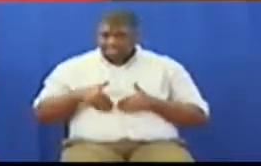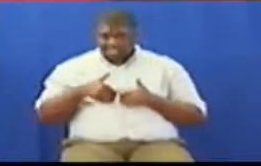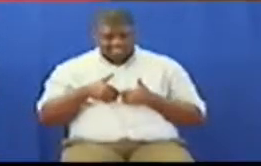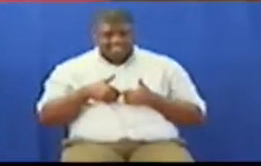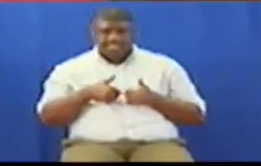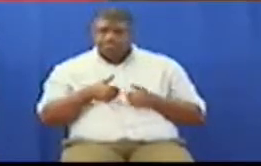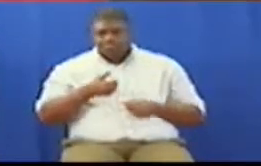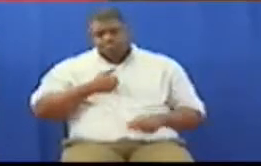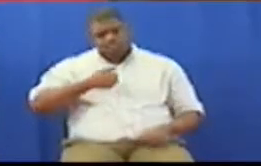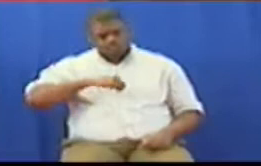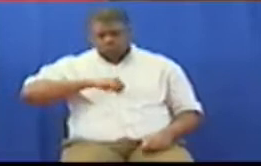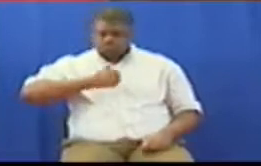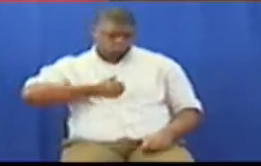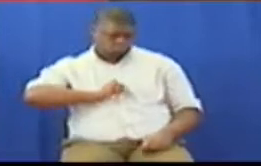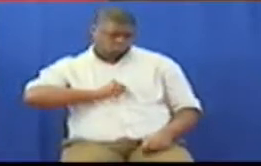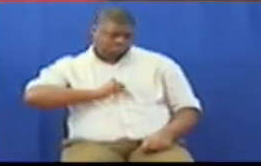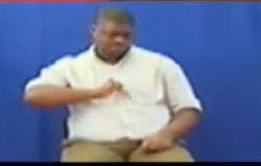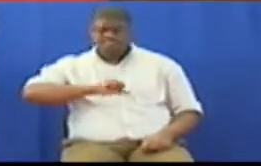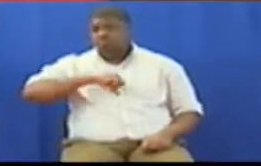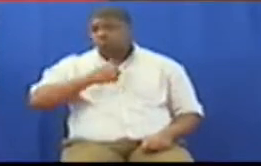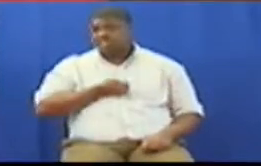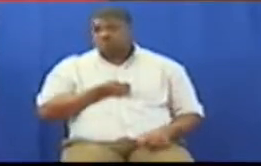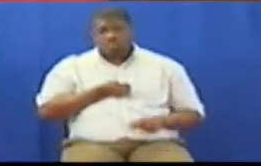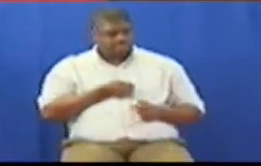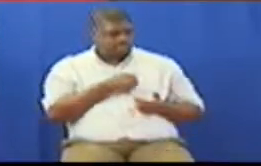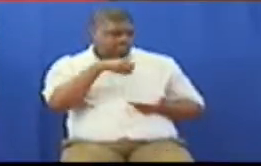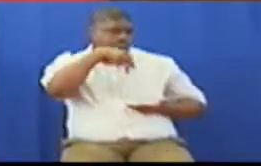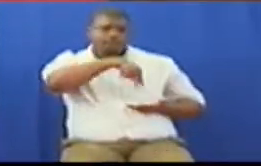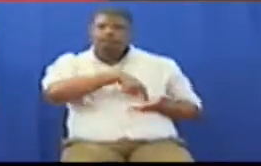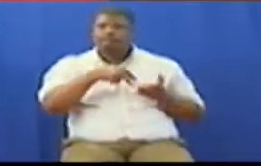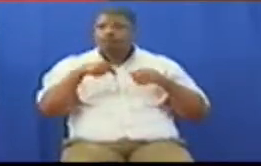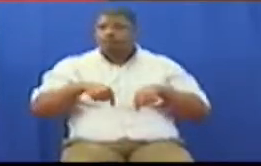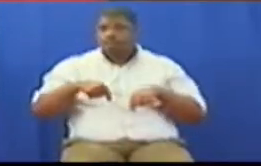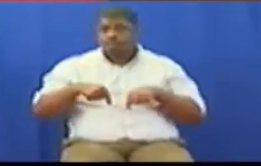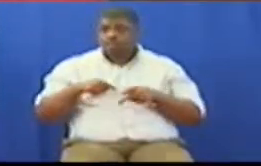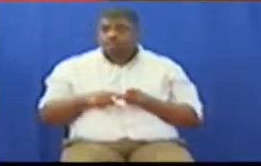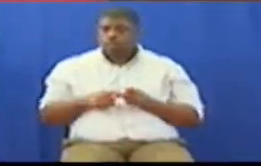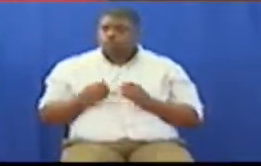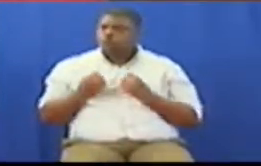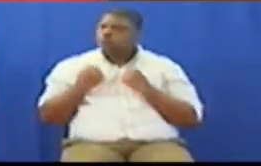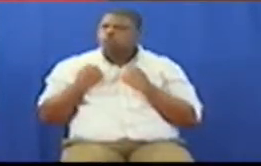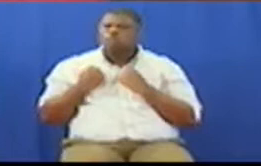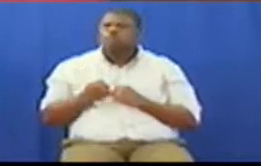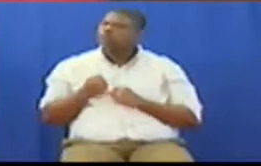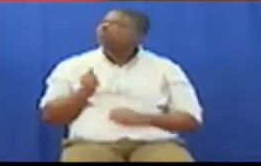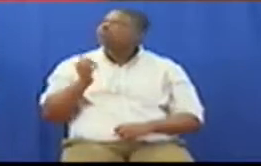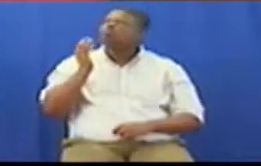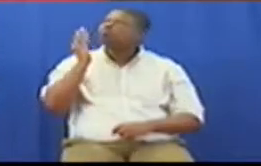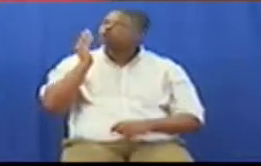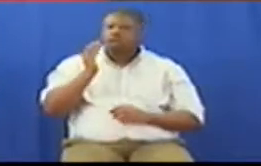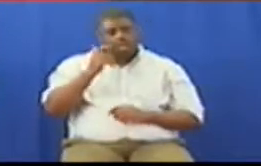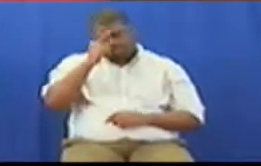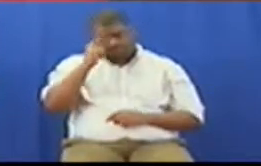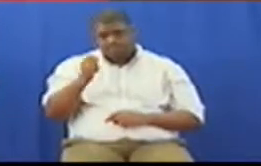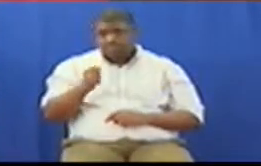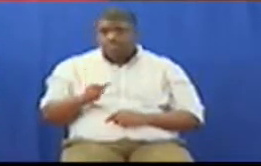mnavyotuendesha. Mimi mwenyewe hapa Mheshimiwa Speaker nasimama kwa nguvu za Mwenyezi Mungu nikiamini kabisa kwamba bunge